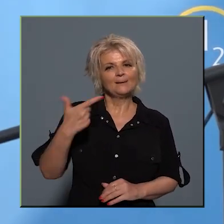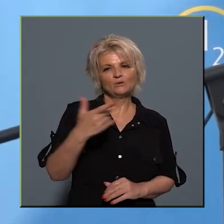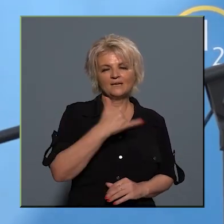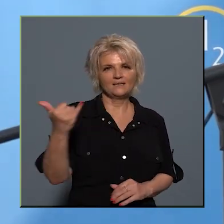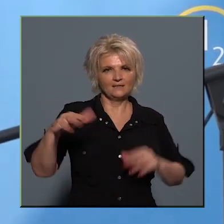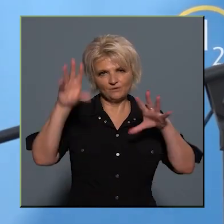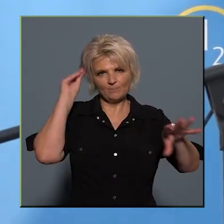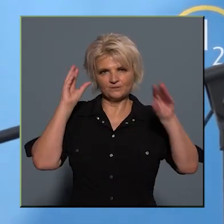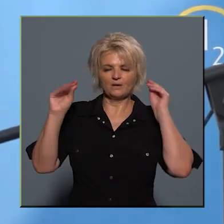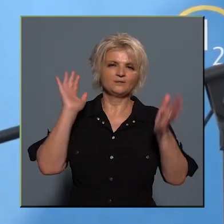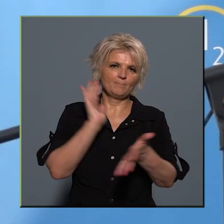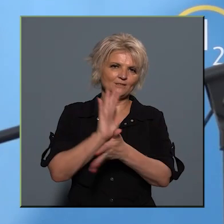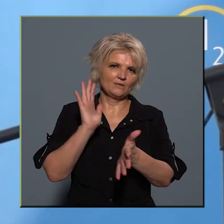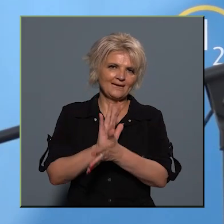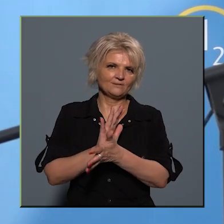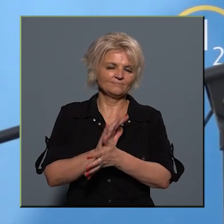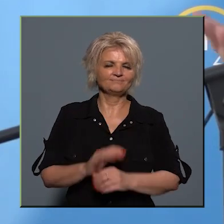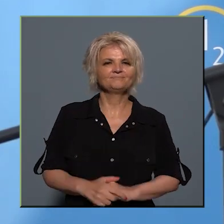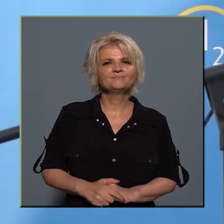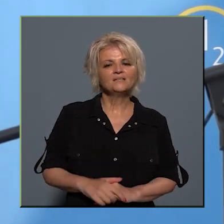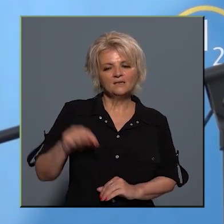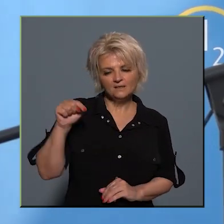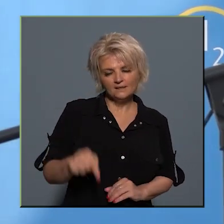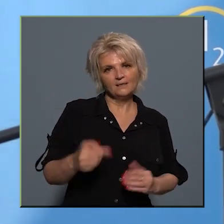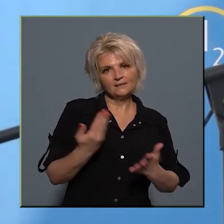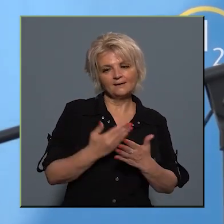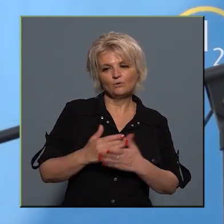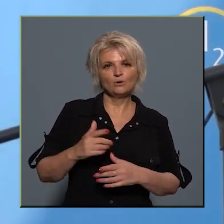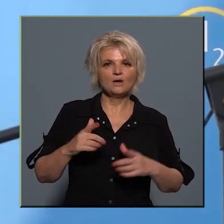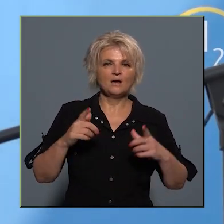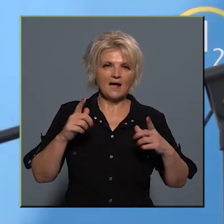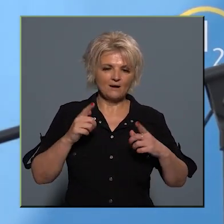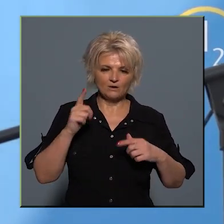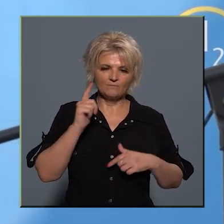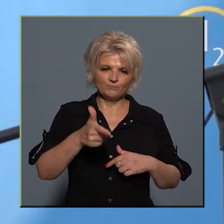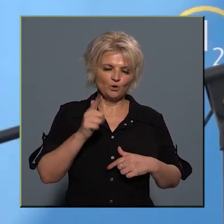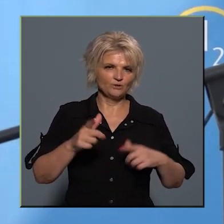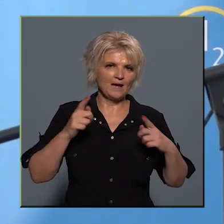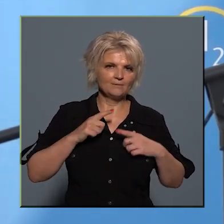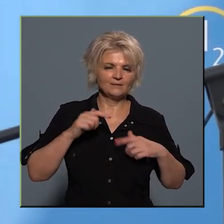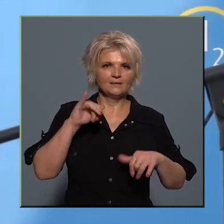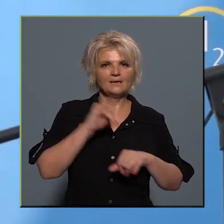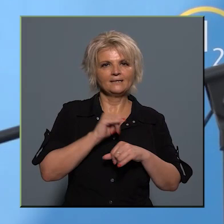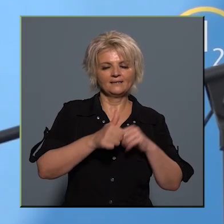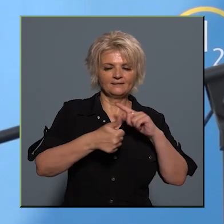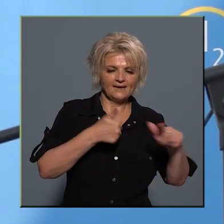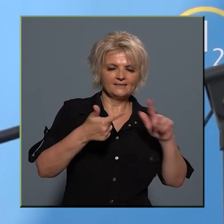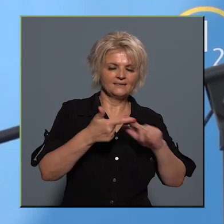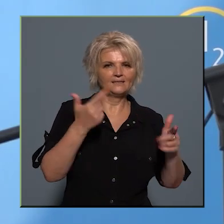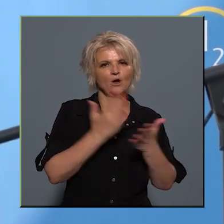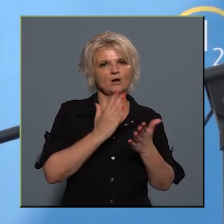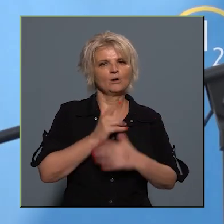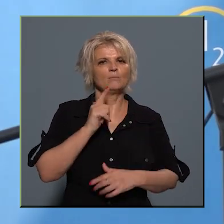tapasztalata sajnos alátámasztja, hogy az itt meglévő kuton heti egy-két alkalommal tankol egy-egy autó